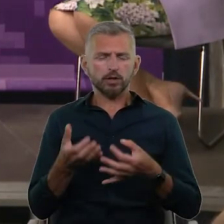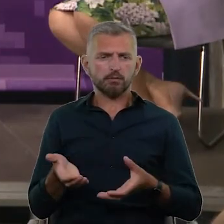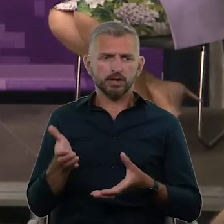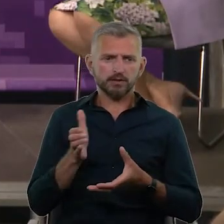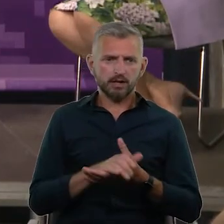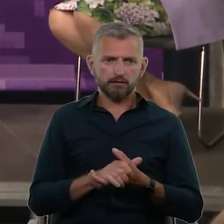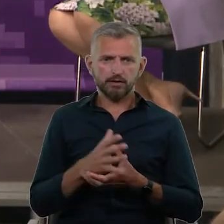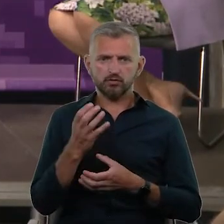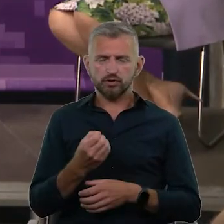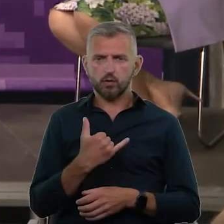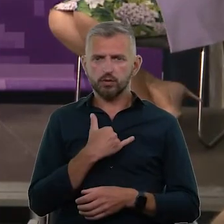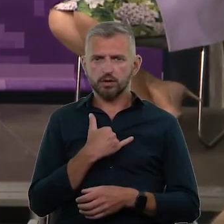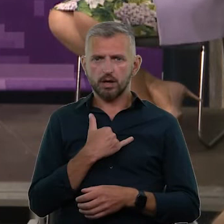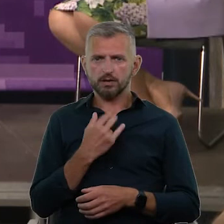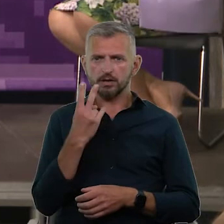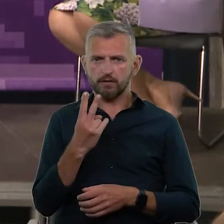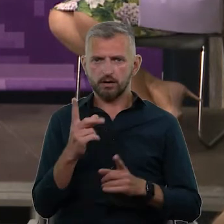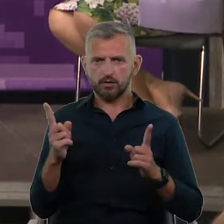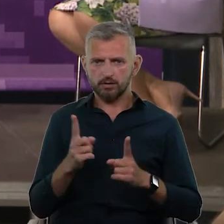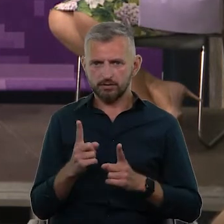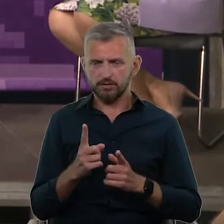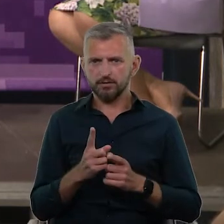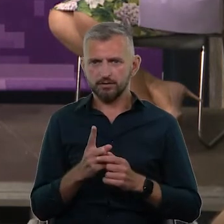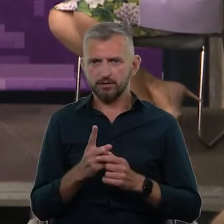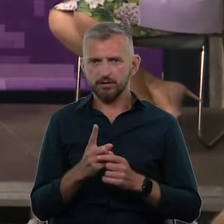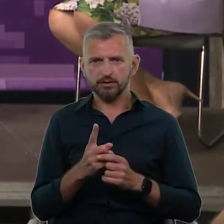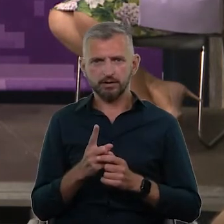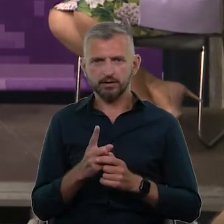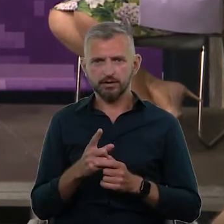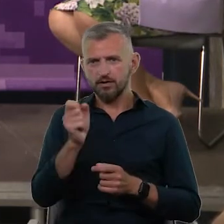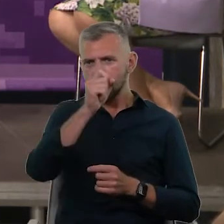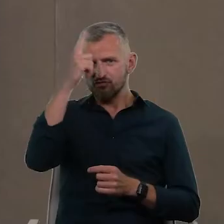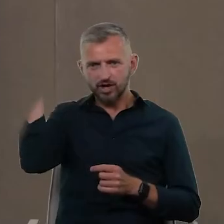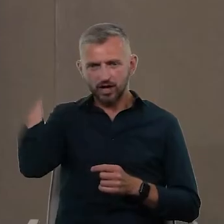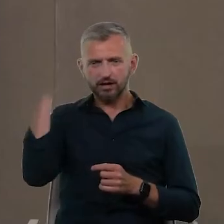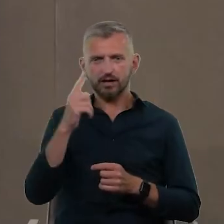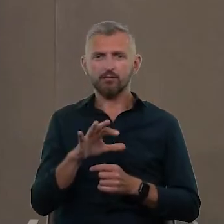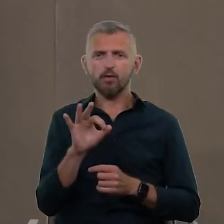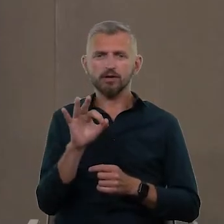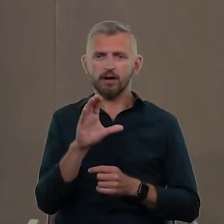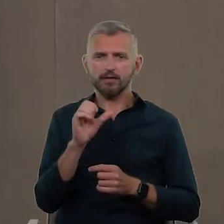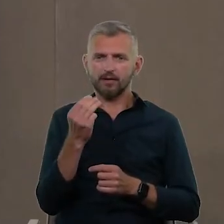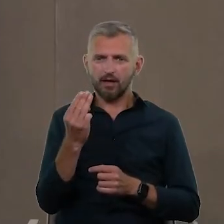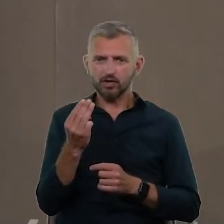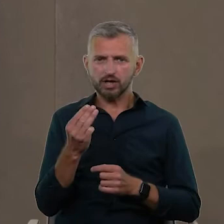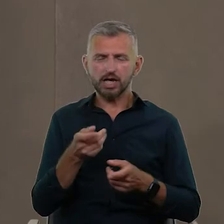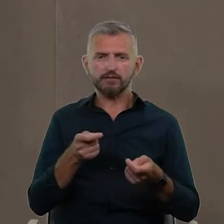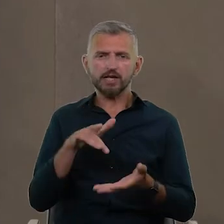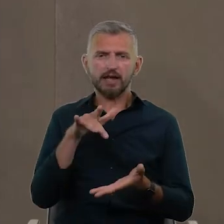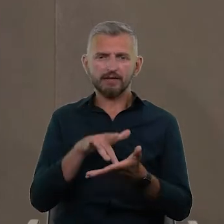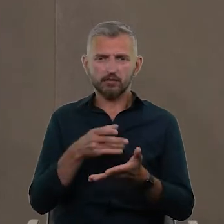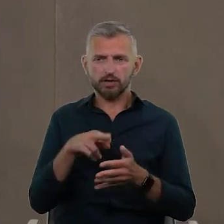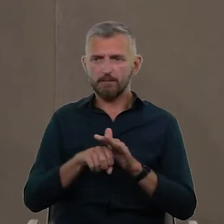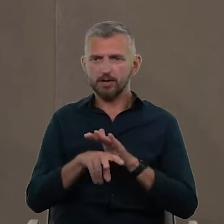представити ще у нас буквально два коротких включення. Це Чехія, Олександра Саш, керівниця центру для біженців у